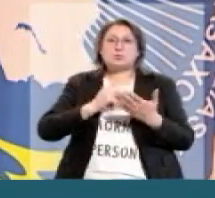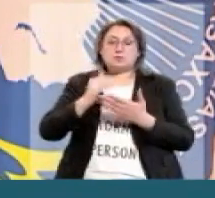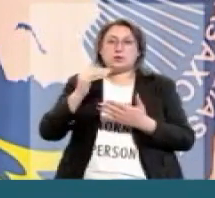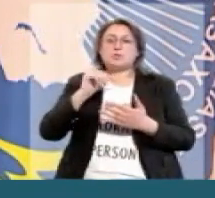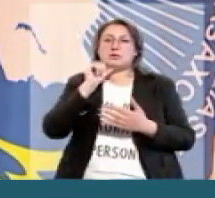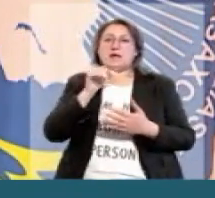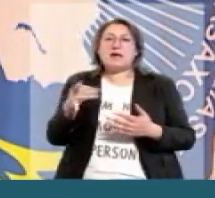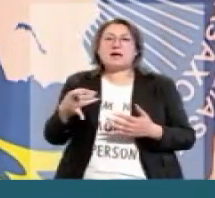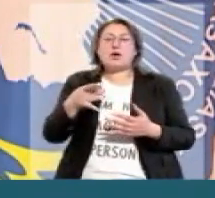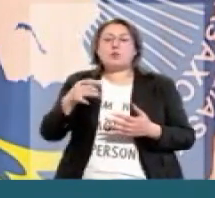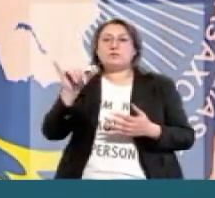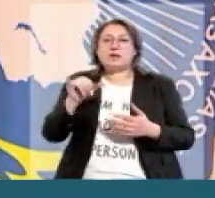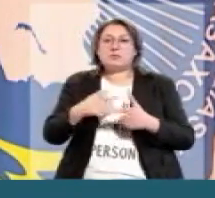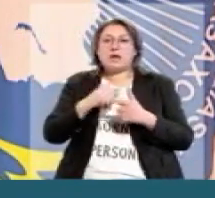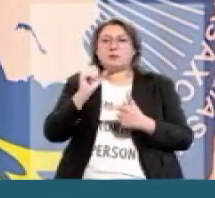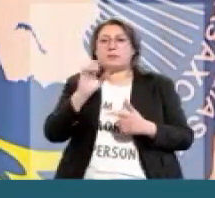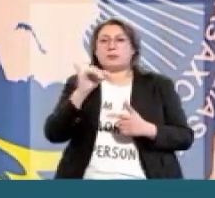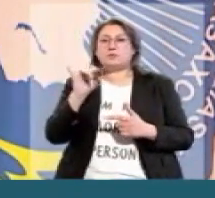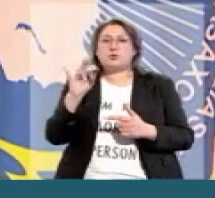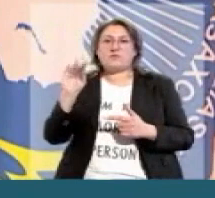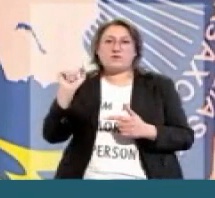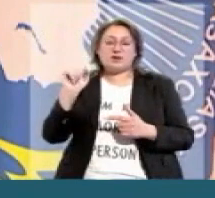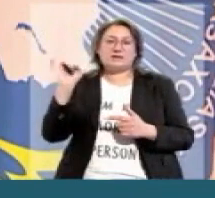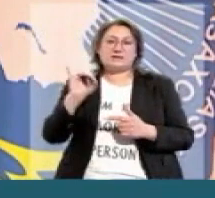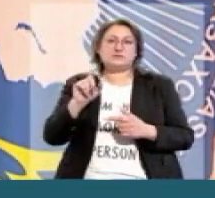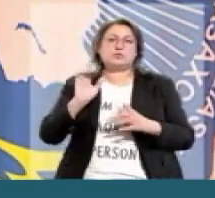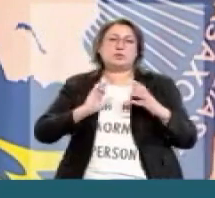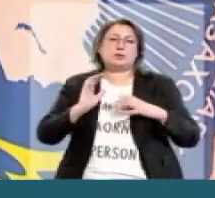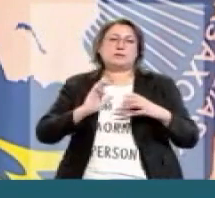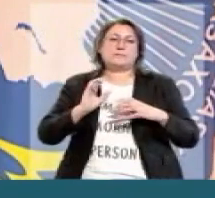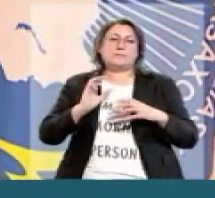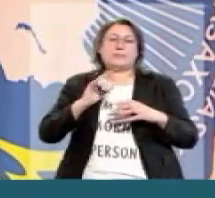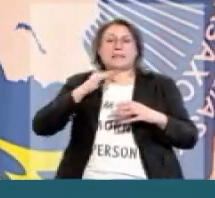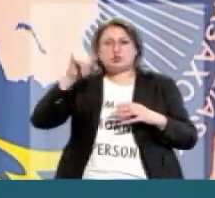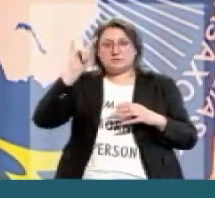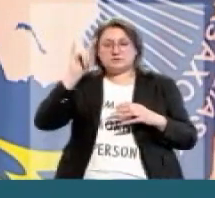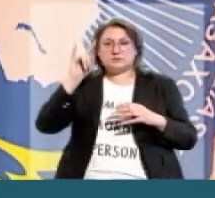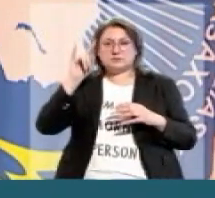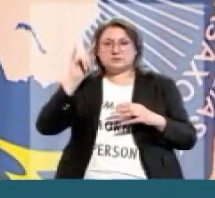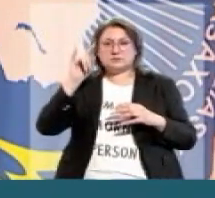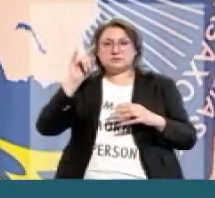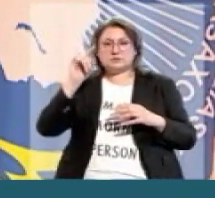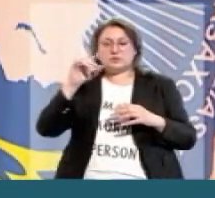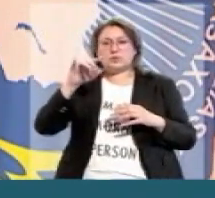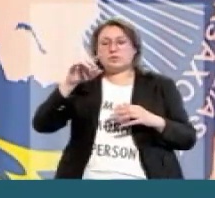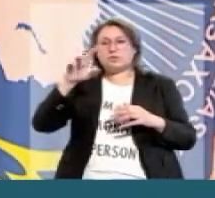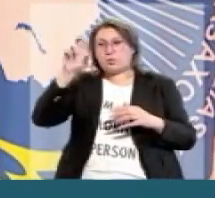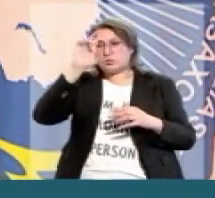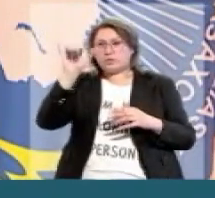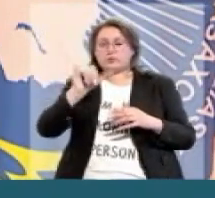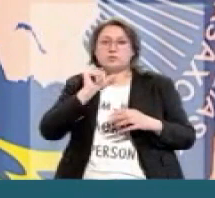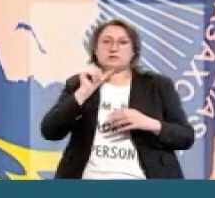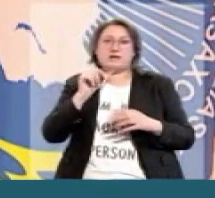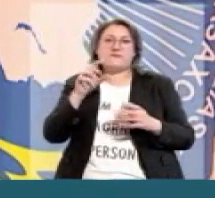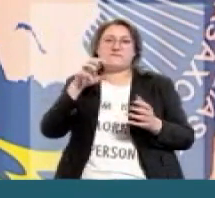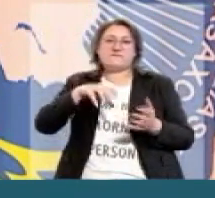Кустанайского регионального университета имени Ахмета Байтурсунова, а также студенты Челябинского государственного университета